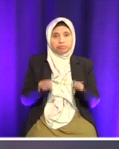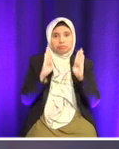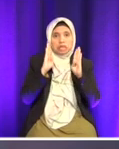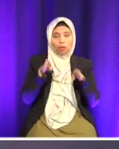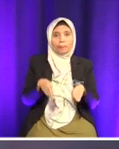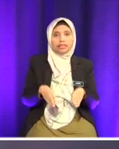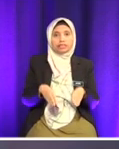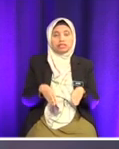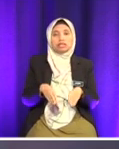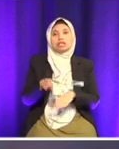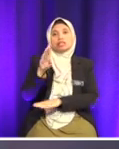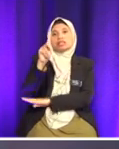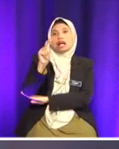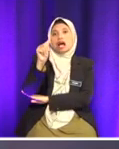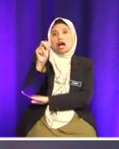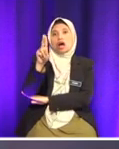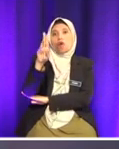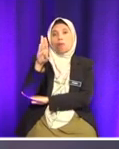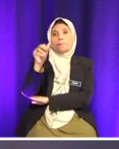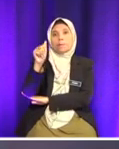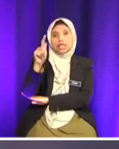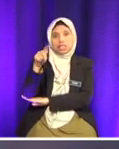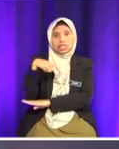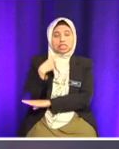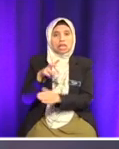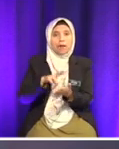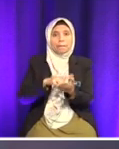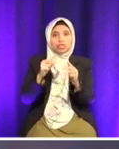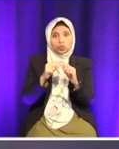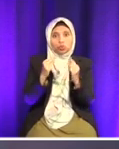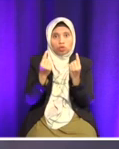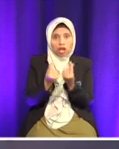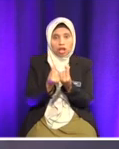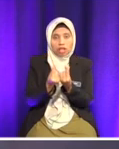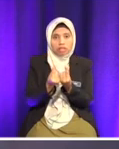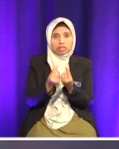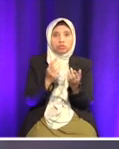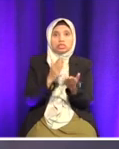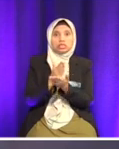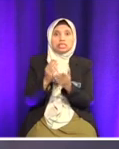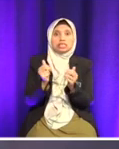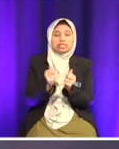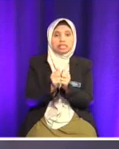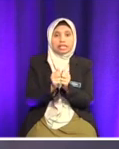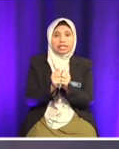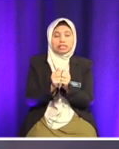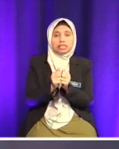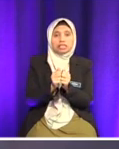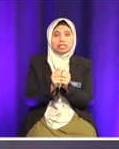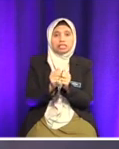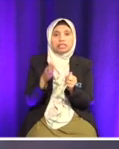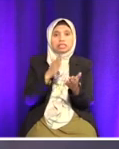dzikir kita baca doa kita baca Quran kemudian kita teruskan salat sunah hajat coba dan